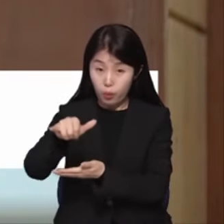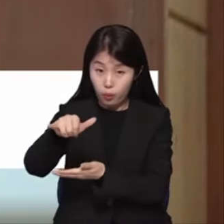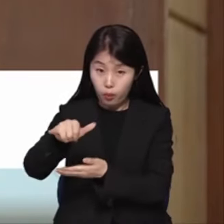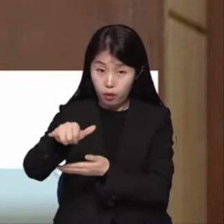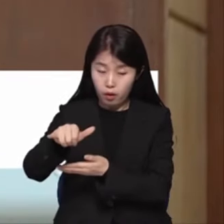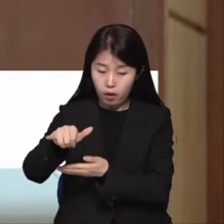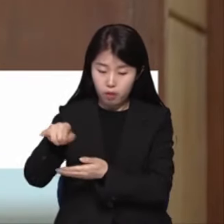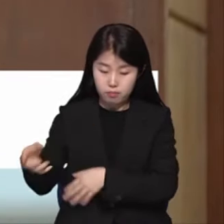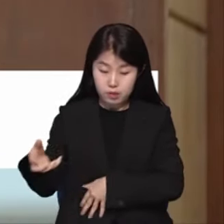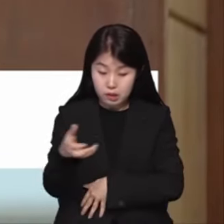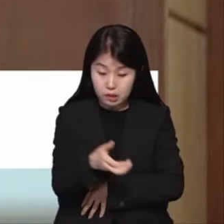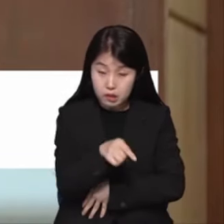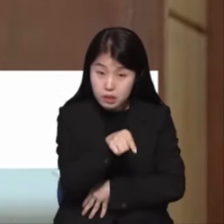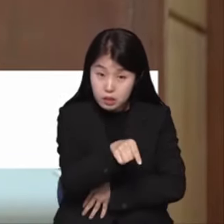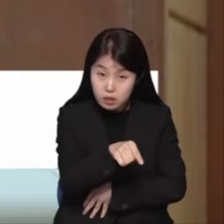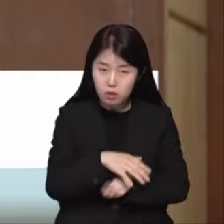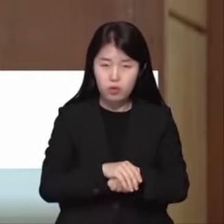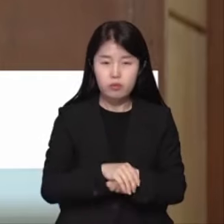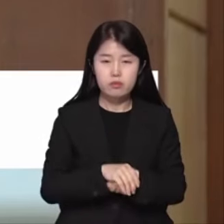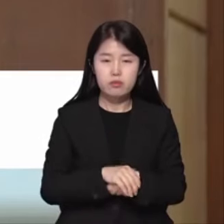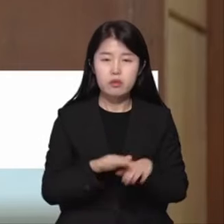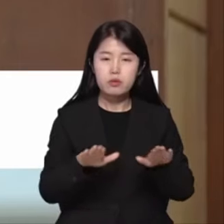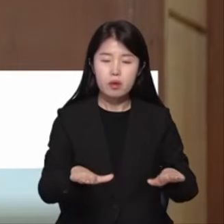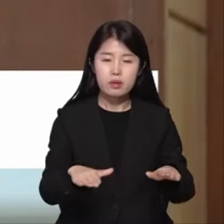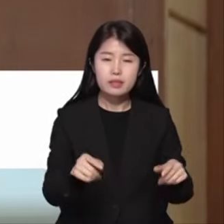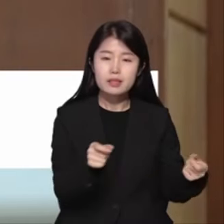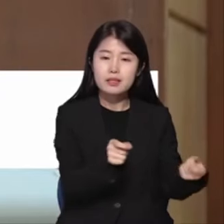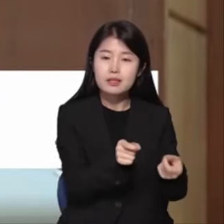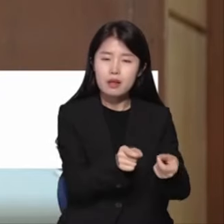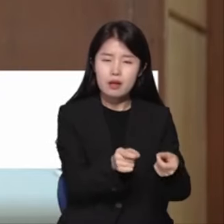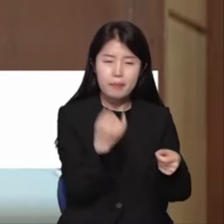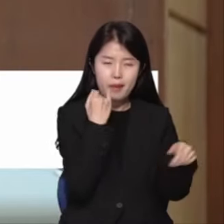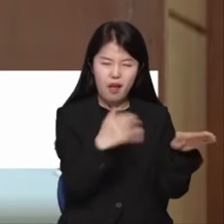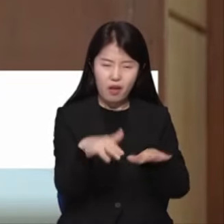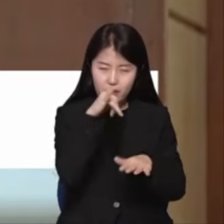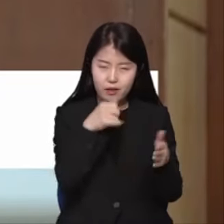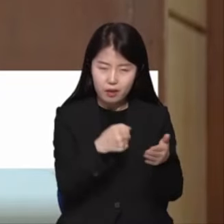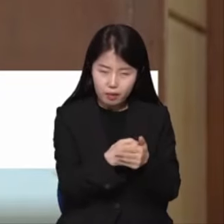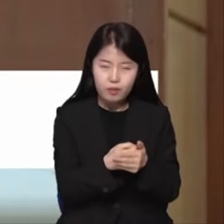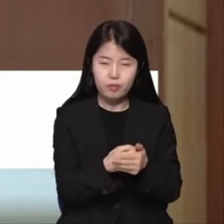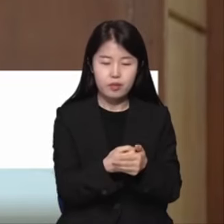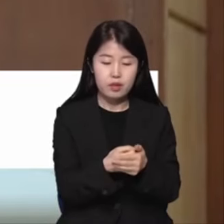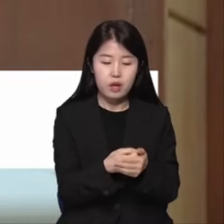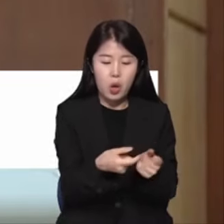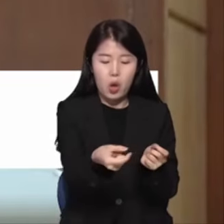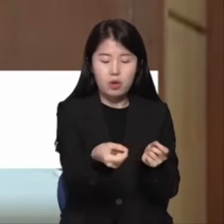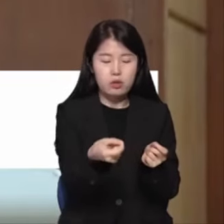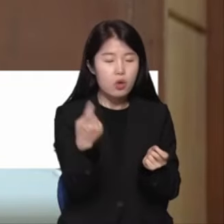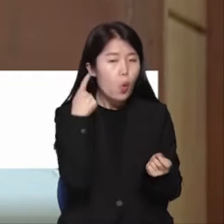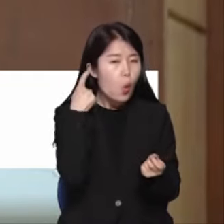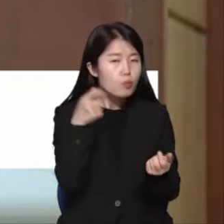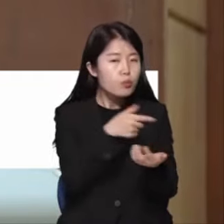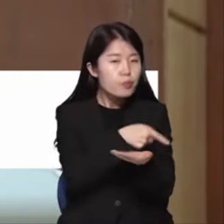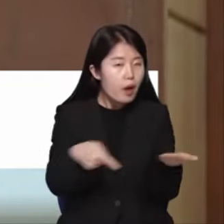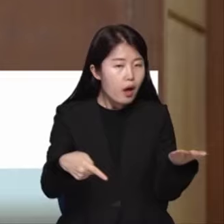공유수면을 통해서 19제곱킬로미터로 줄일 수 있겠고요. 무안군 소음이